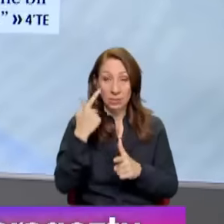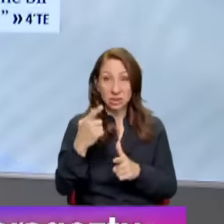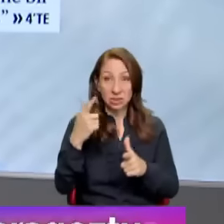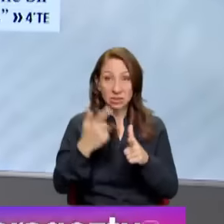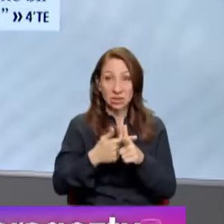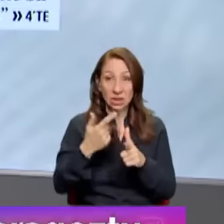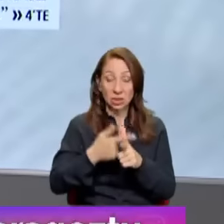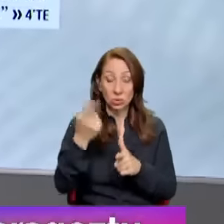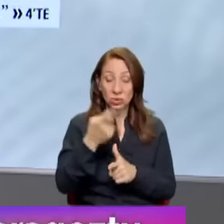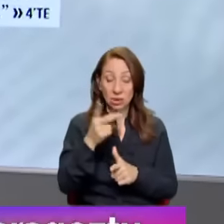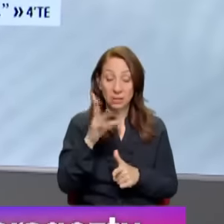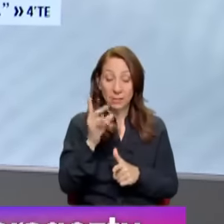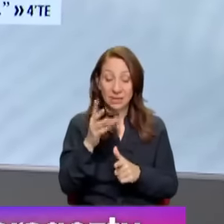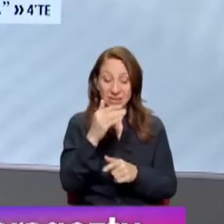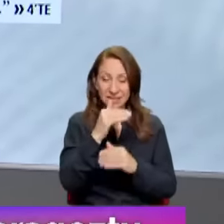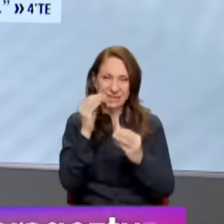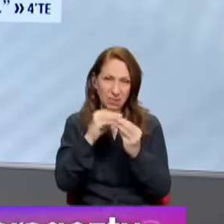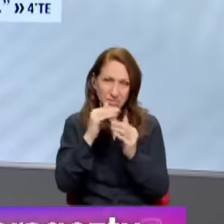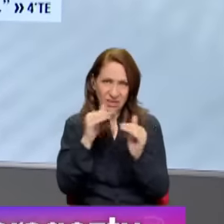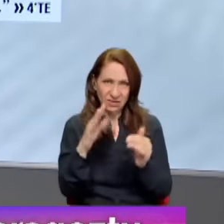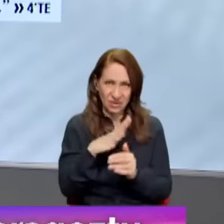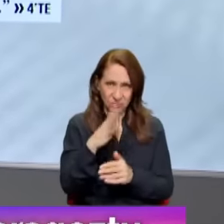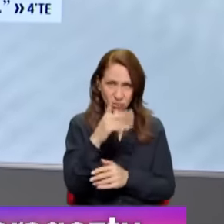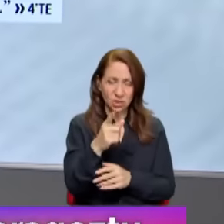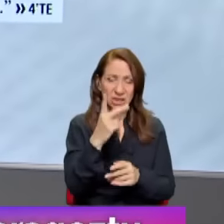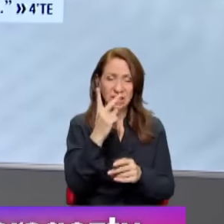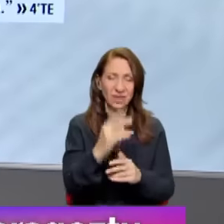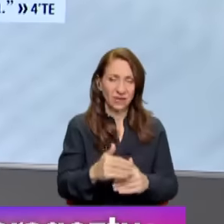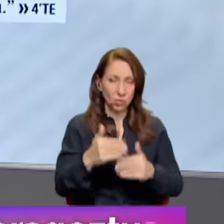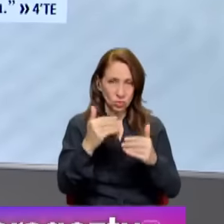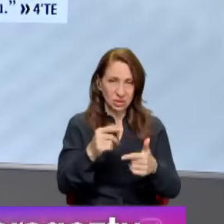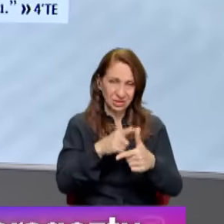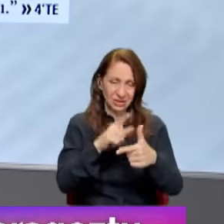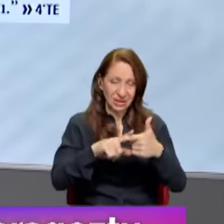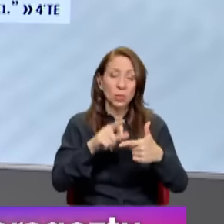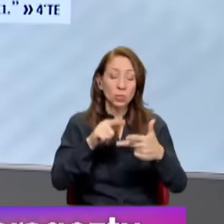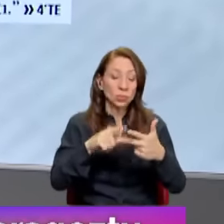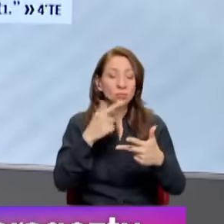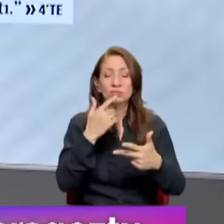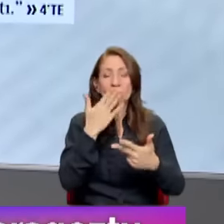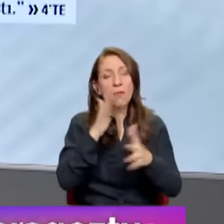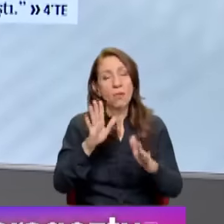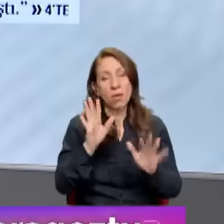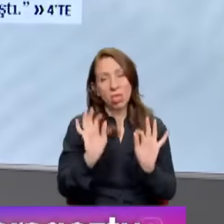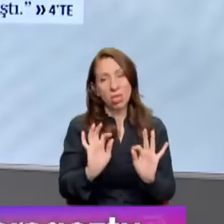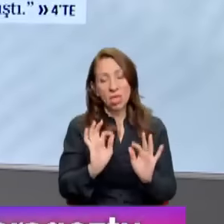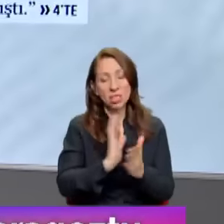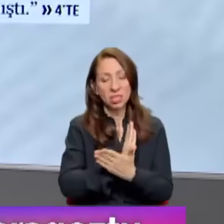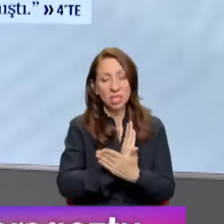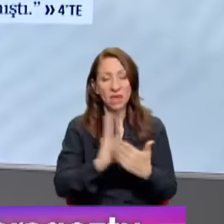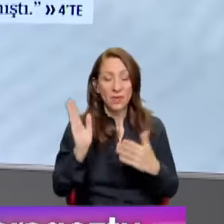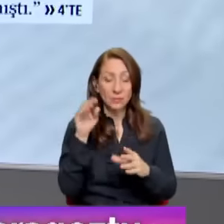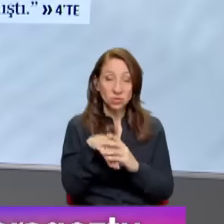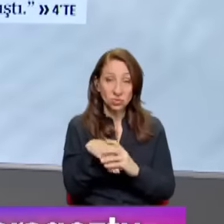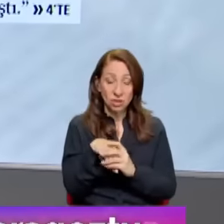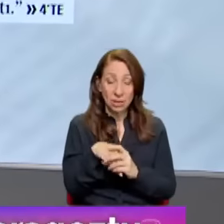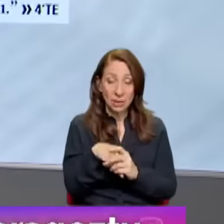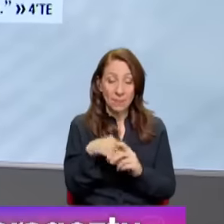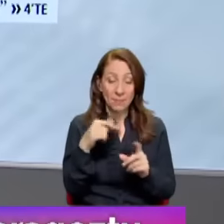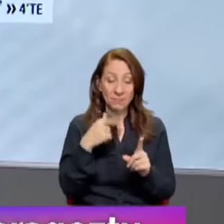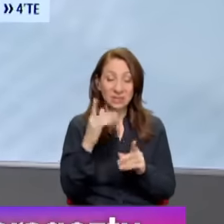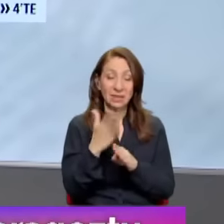kiralarda % 25 sınırı vardı biliyorsunuz ikinci kez uzatılmıştı bu sene uzatılmayacak Mehmet Şimşek devam etmesi için ben